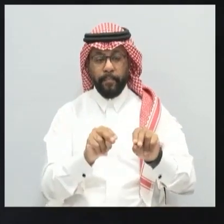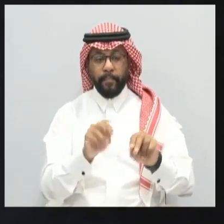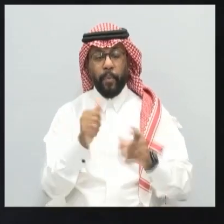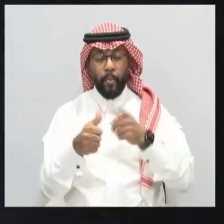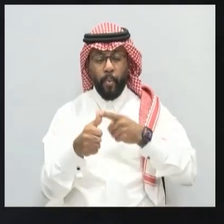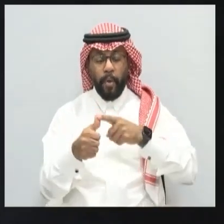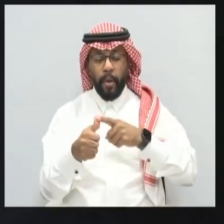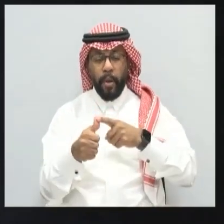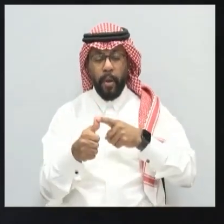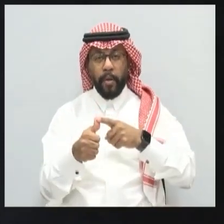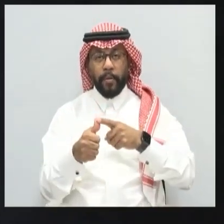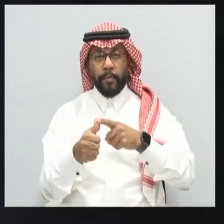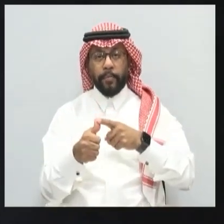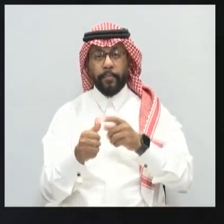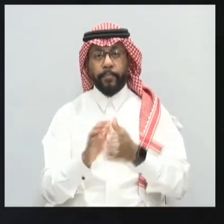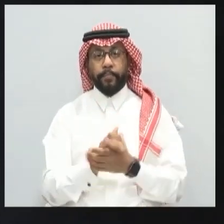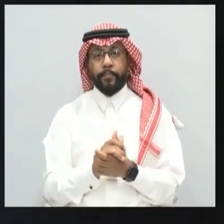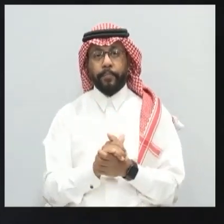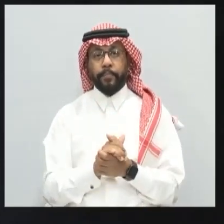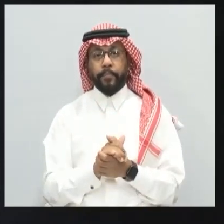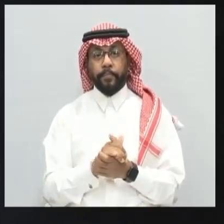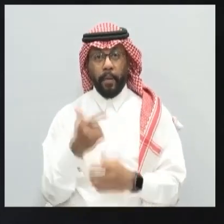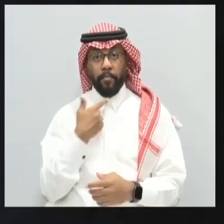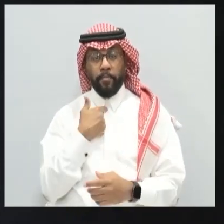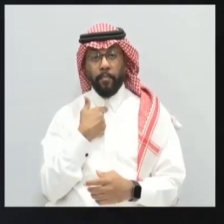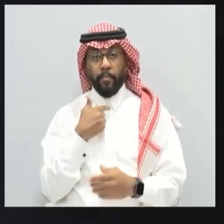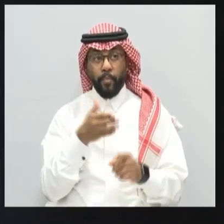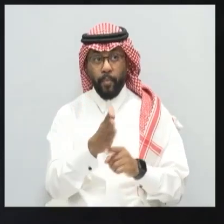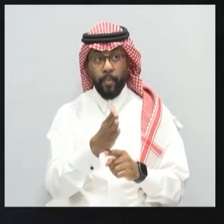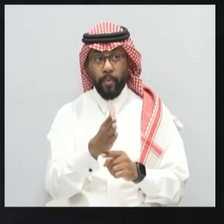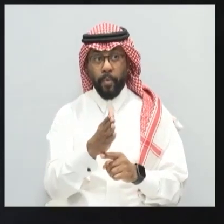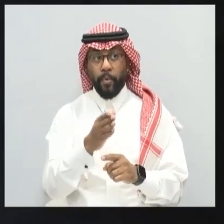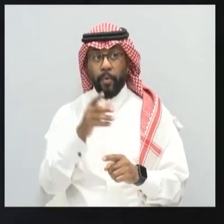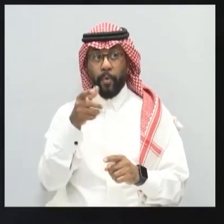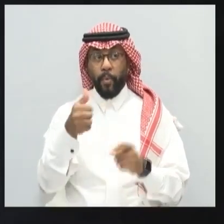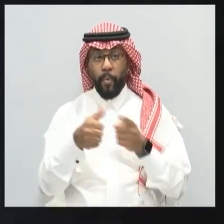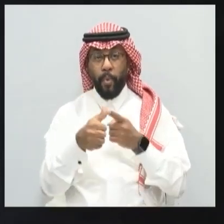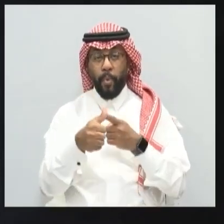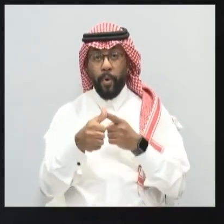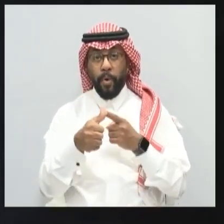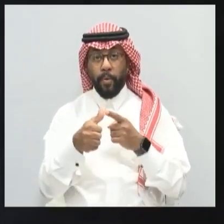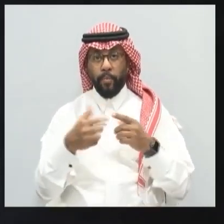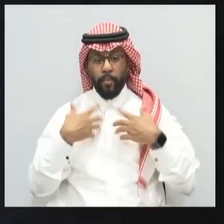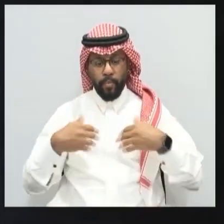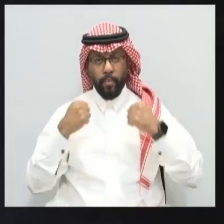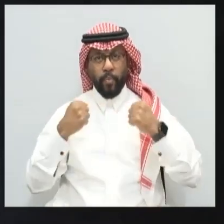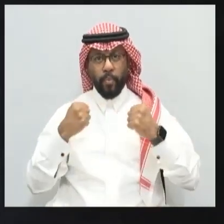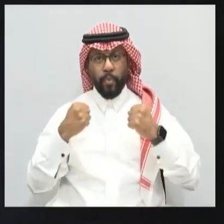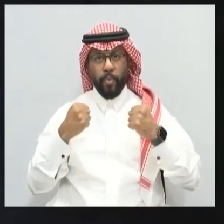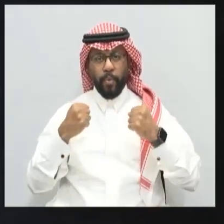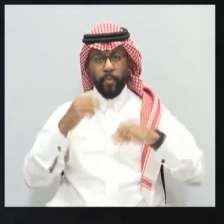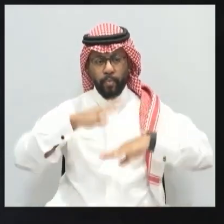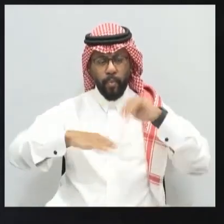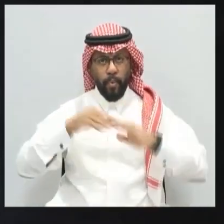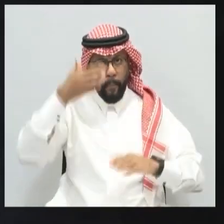النقاط التي تشكل اهميه لك انت كمتقدم للوظيفه هو اظهار قدراتك الفنيه